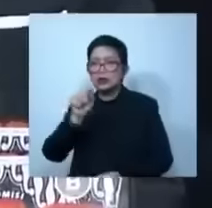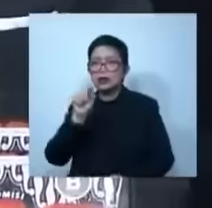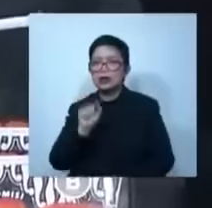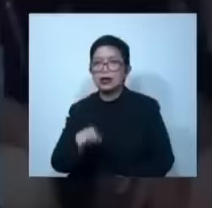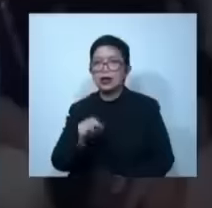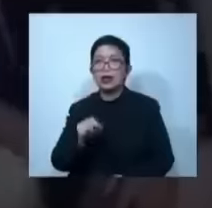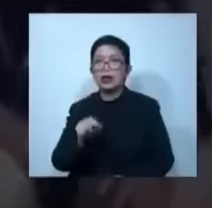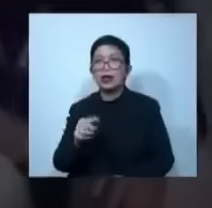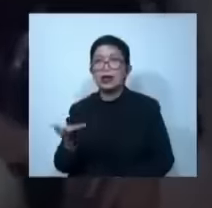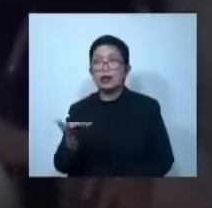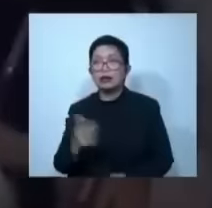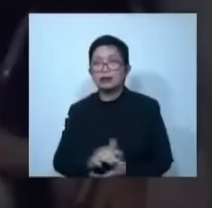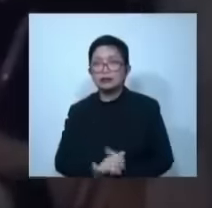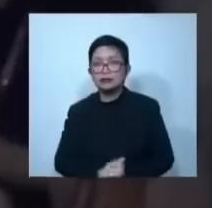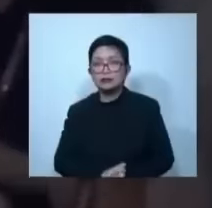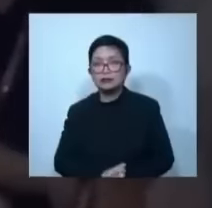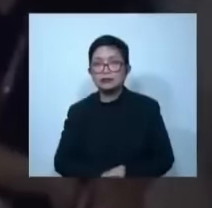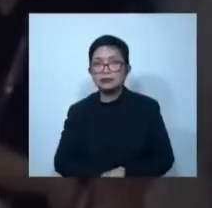Fishball.